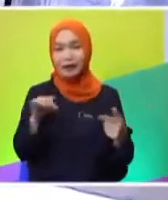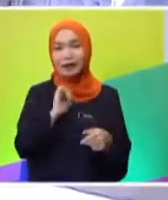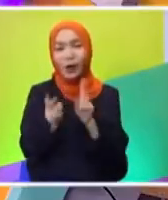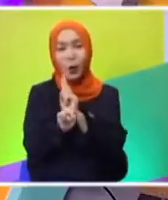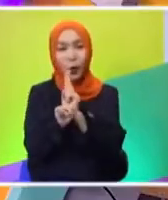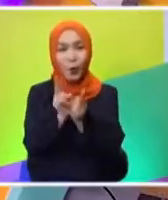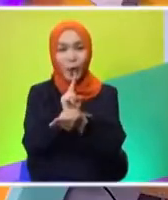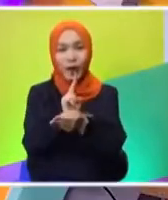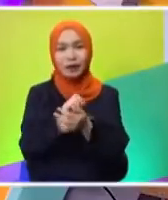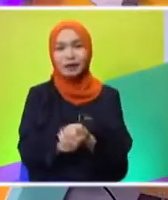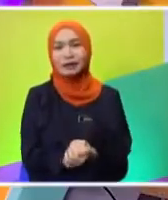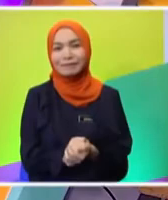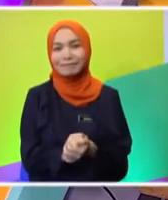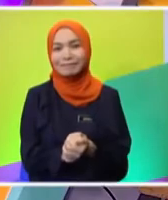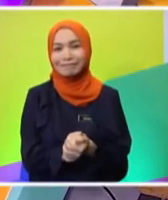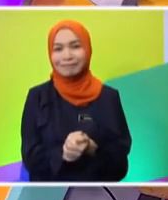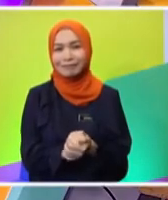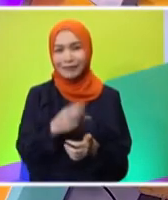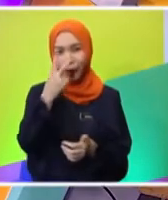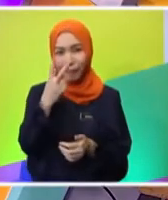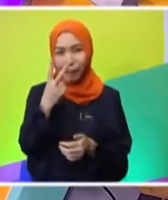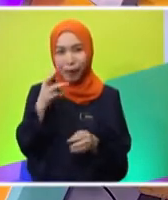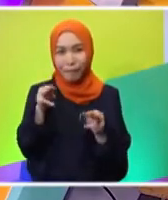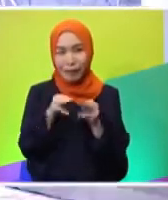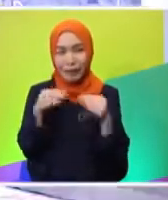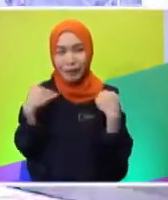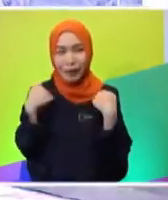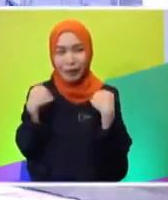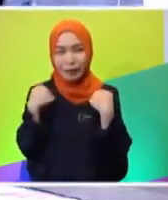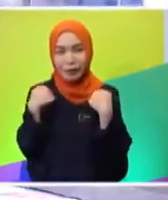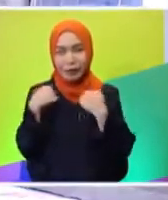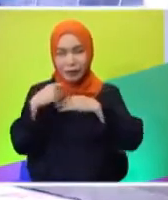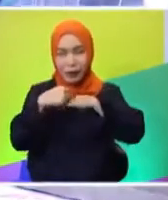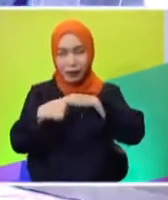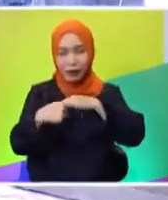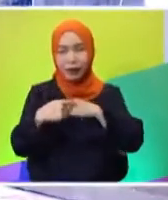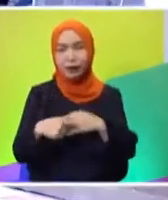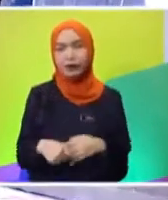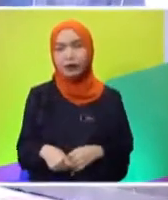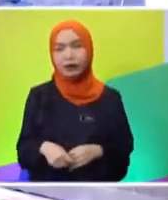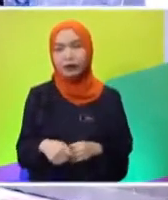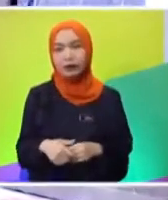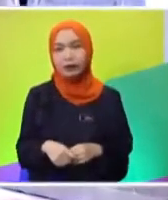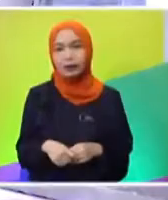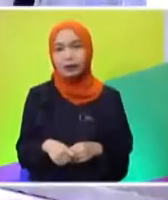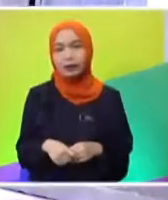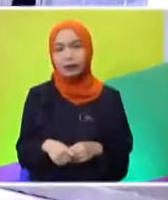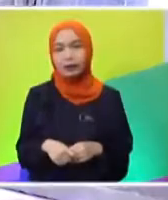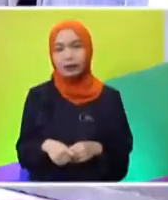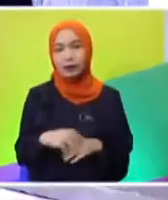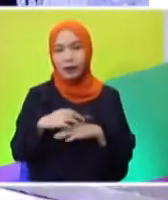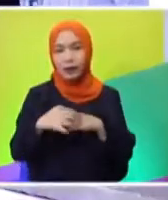kennice karena sesuatu yang kreatif bila kita mampu Edison ini Hai